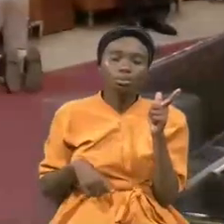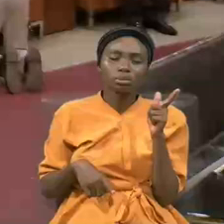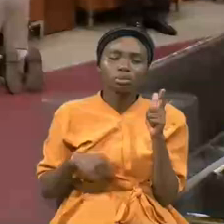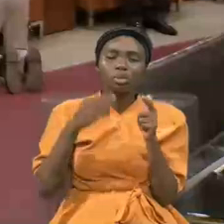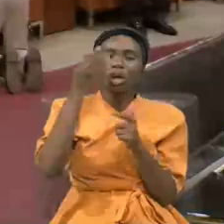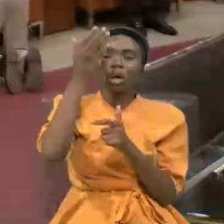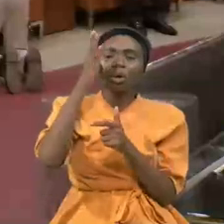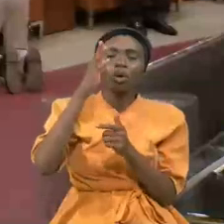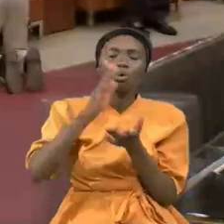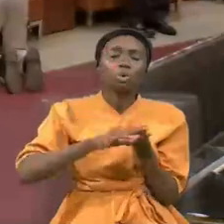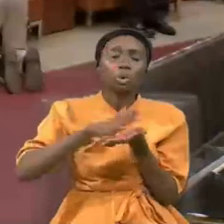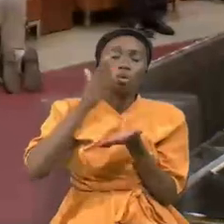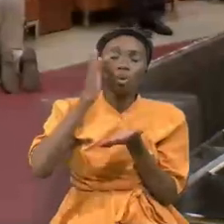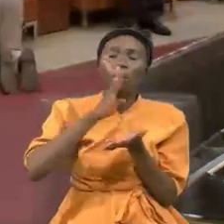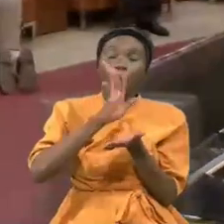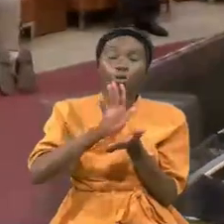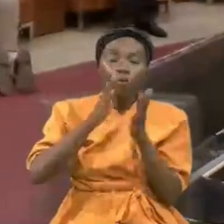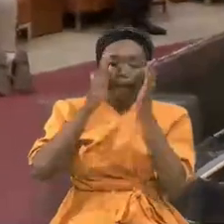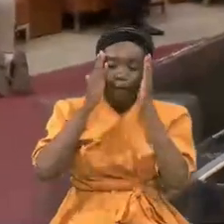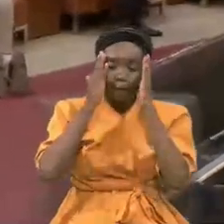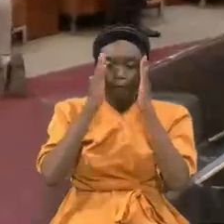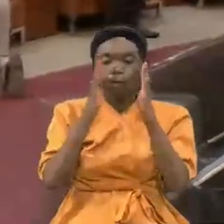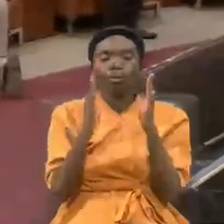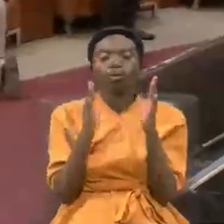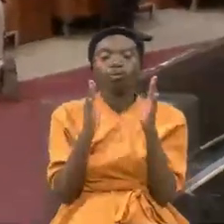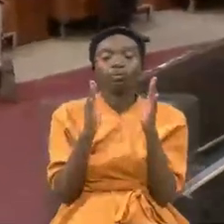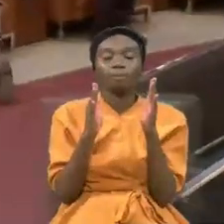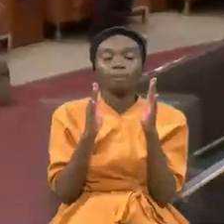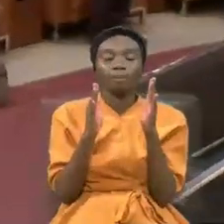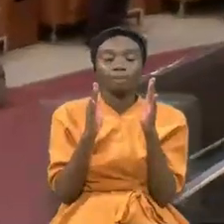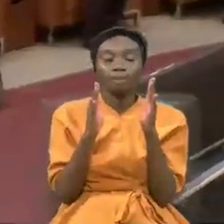La gloire de Dieu doit être votre focalisation.